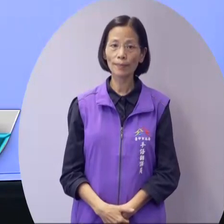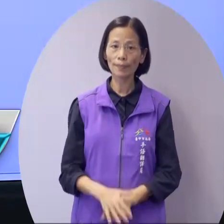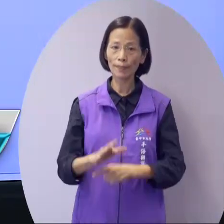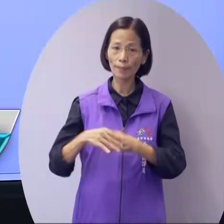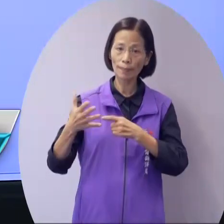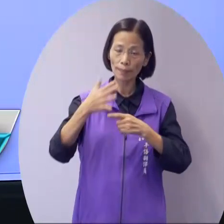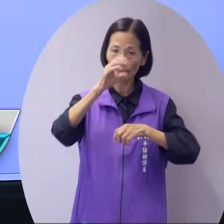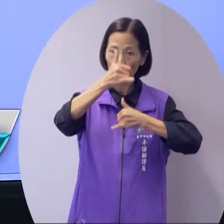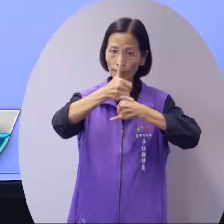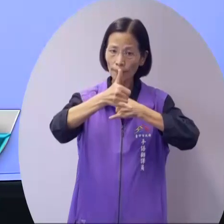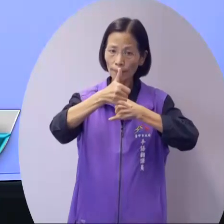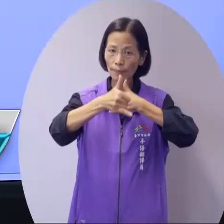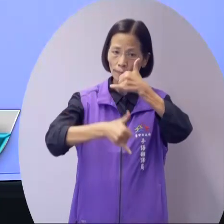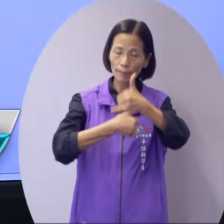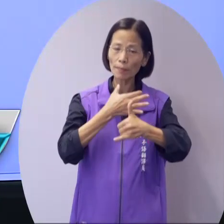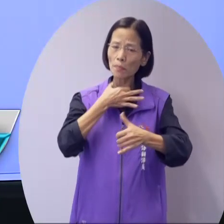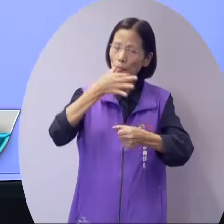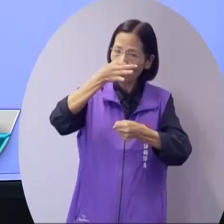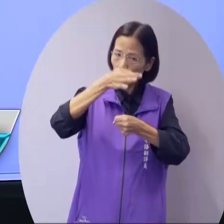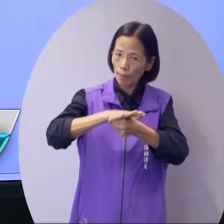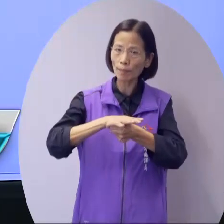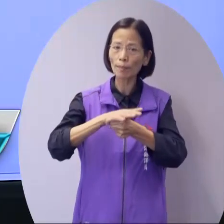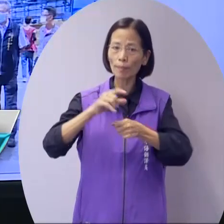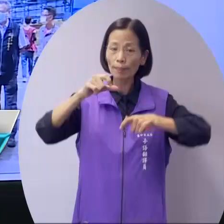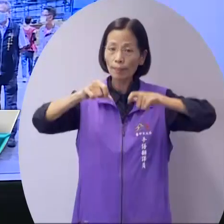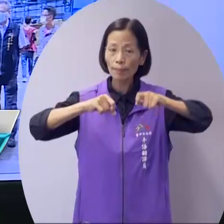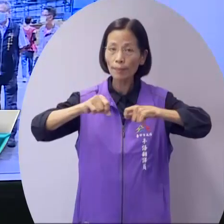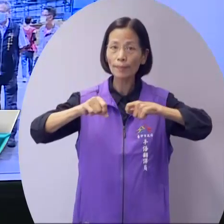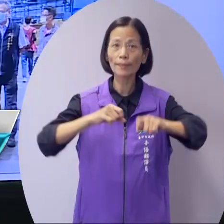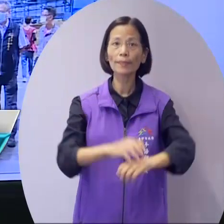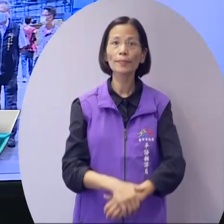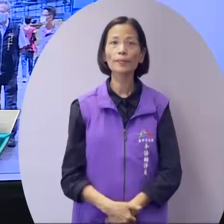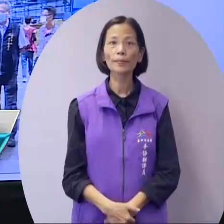业纾困的补贴措施。好，下一页。